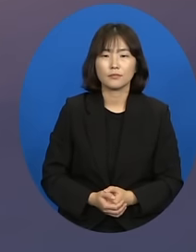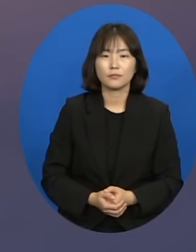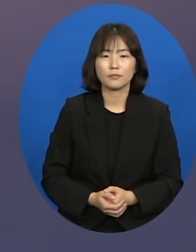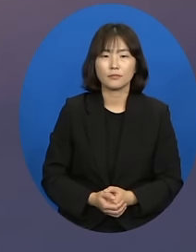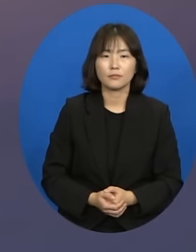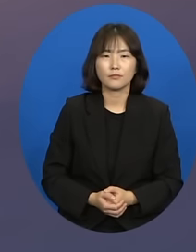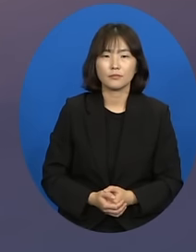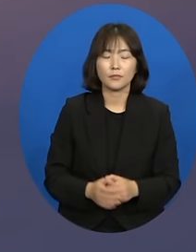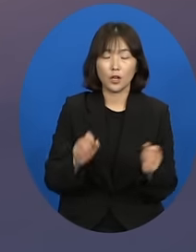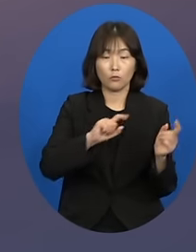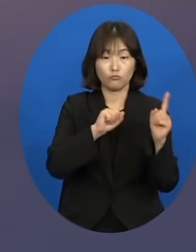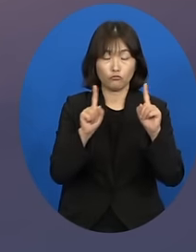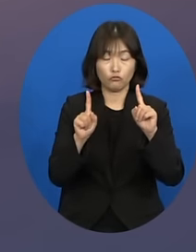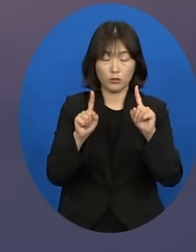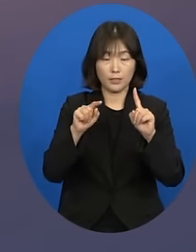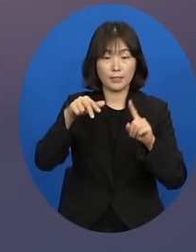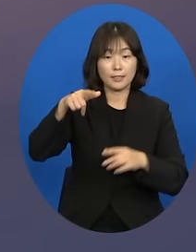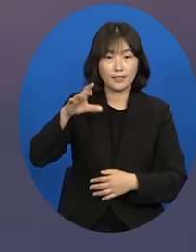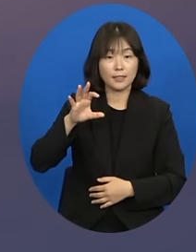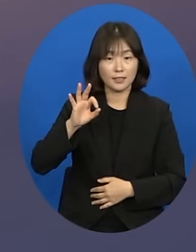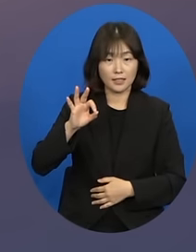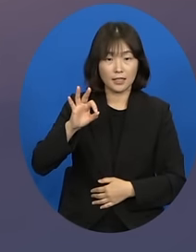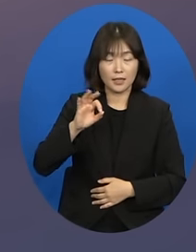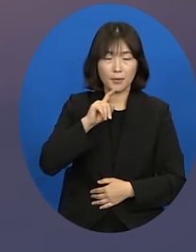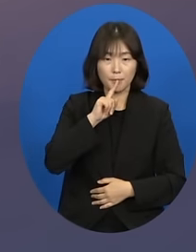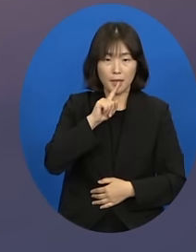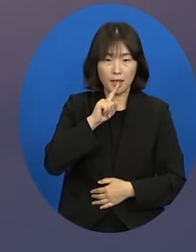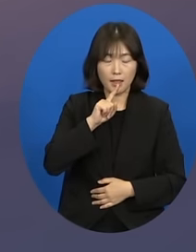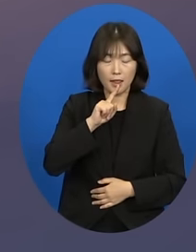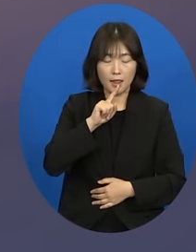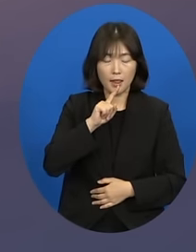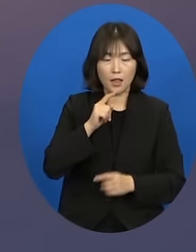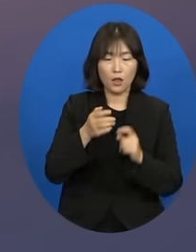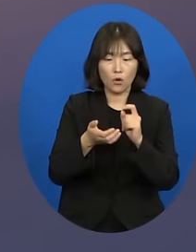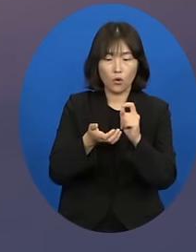이 부활장이라고 일컬어지는 고린도전서 15장